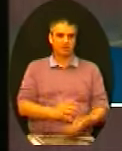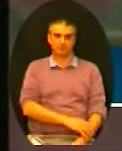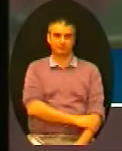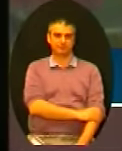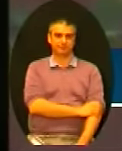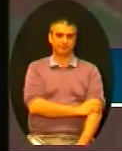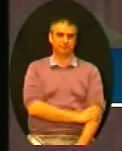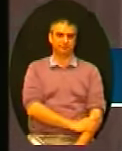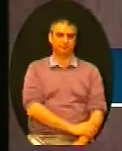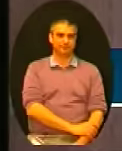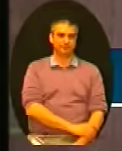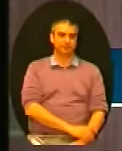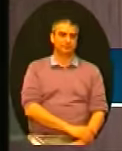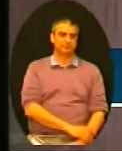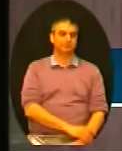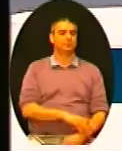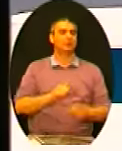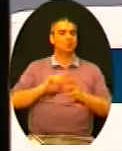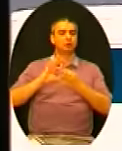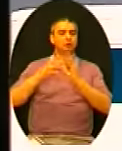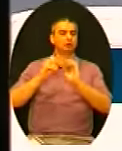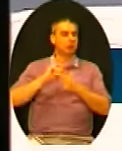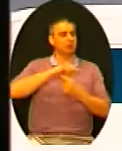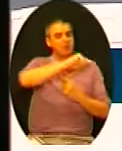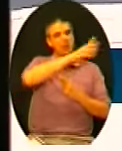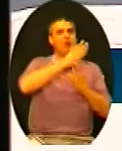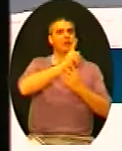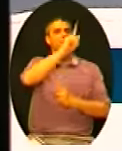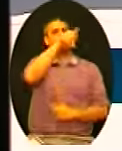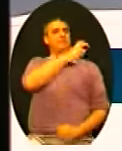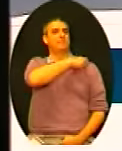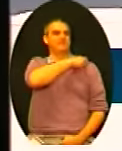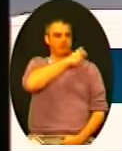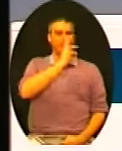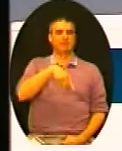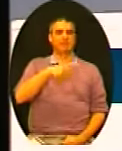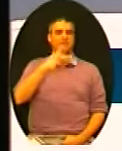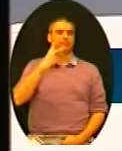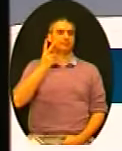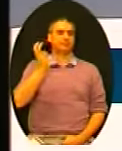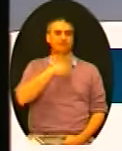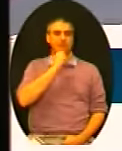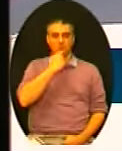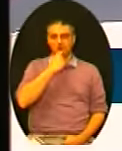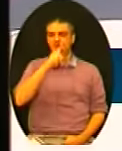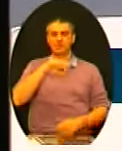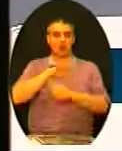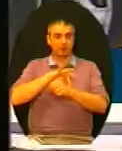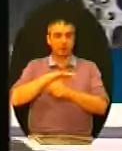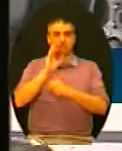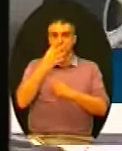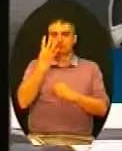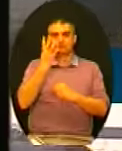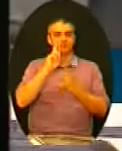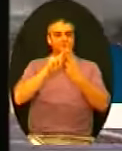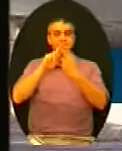וזה תהליך, ואתה רץ בשרשרת חיול כזאת עד מפקד בית הסוהר וקצין וקמן ורופא, וארבע לפחות